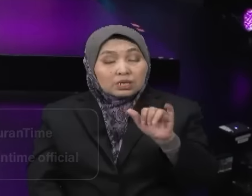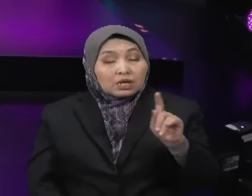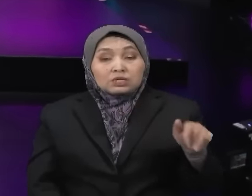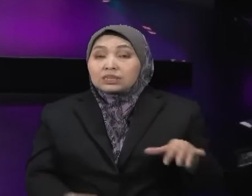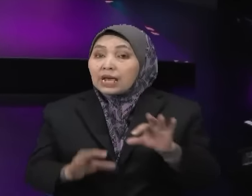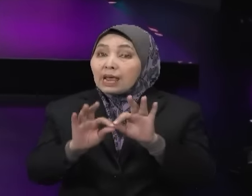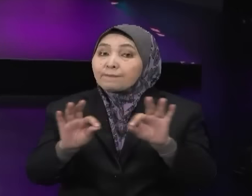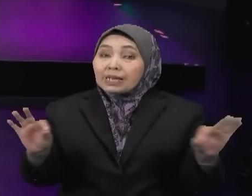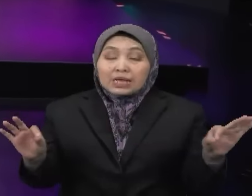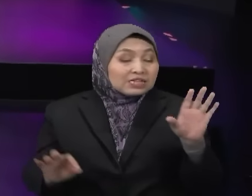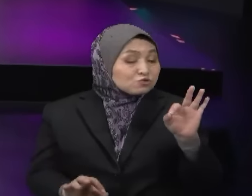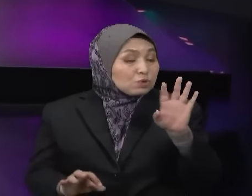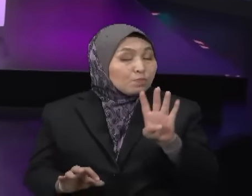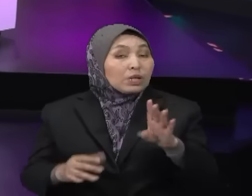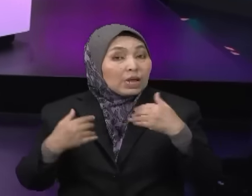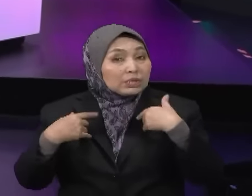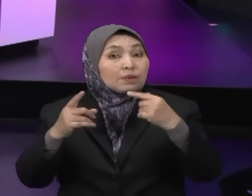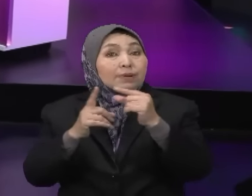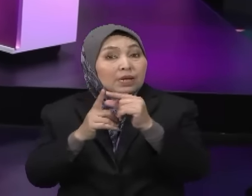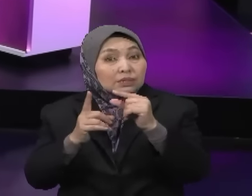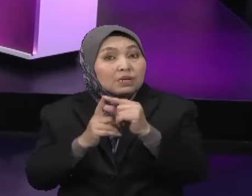yang 94 itu ada perkataan